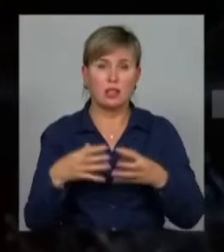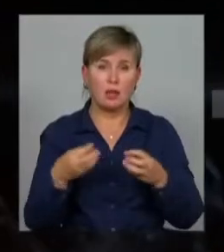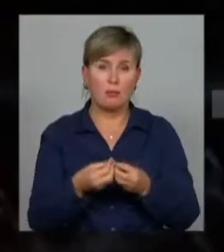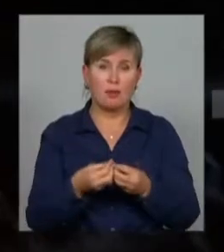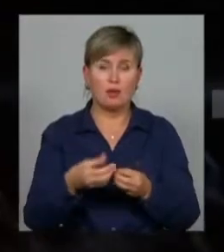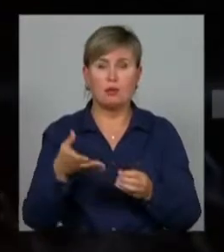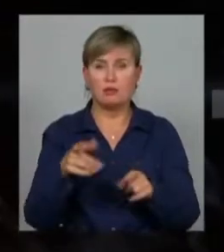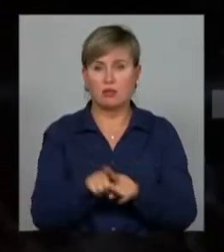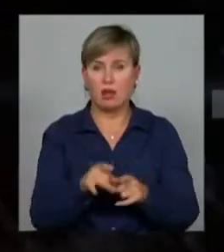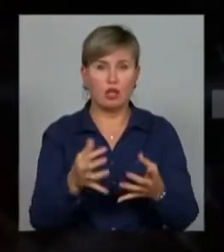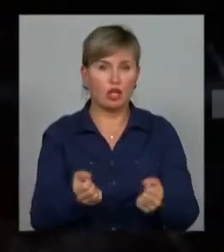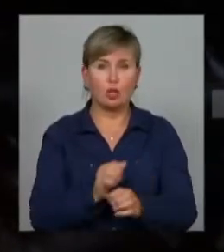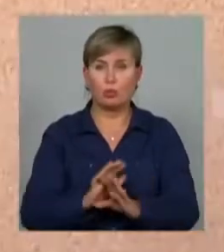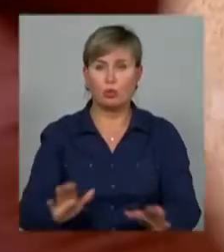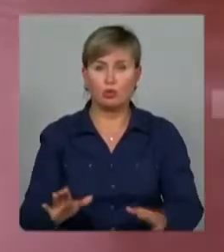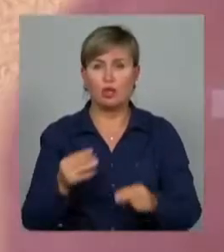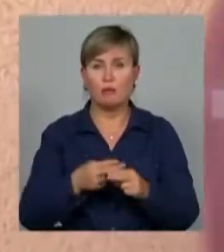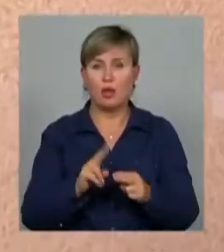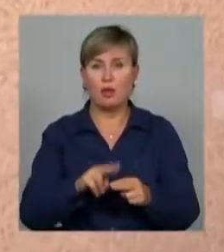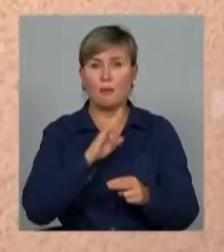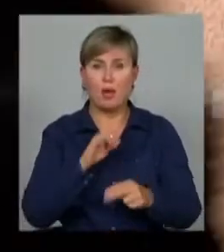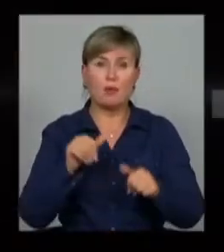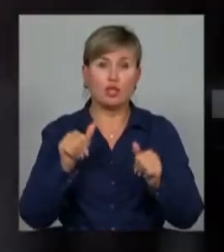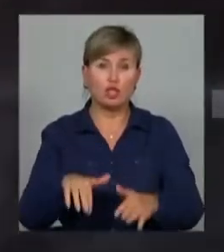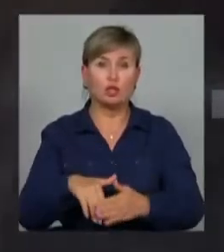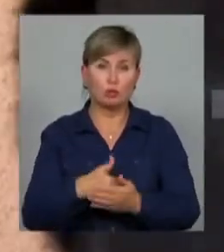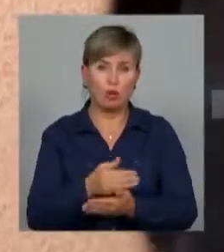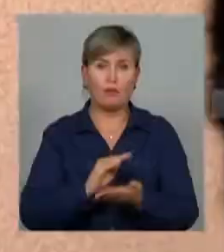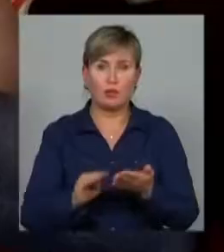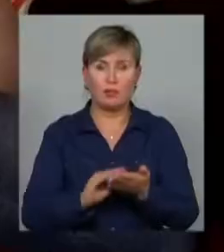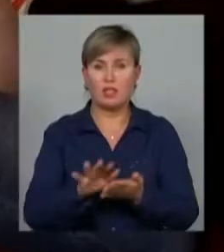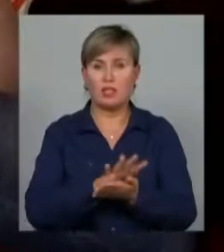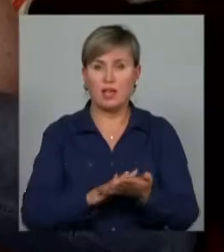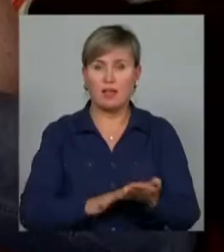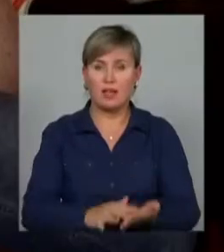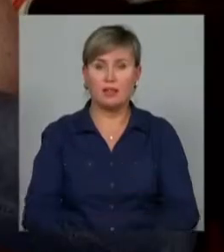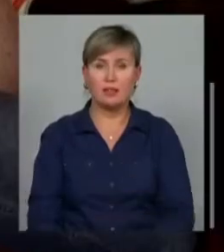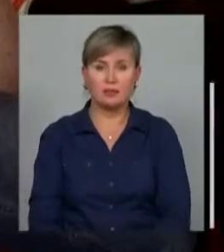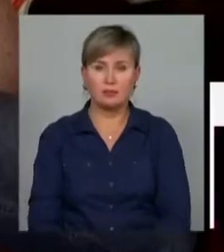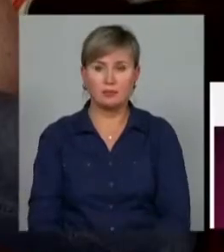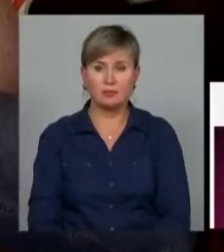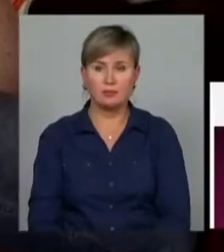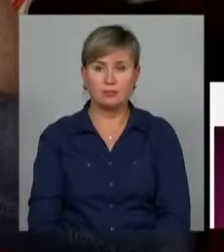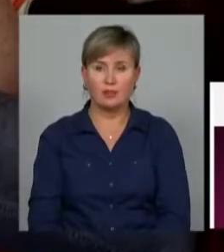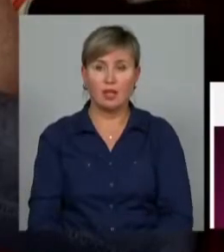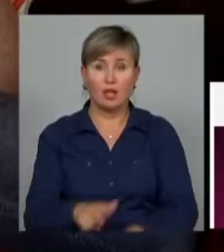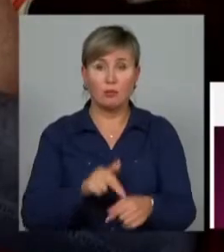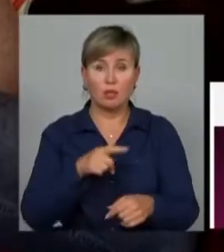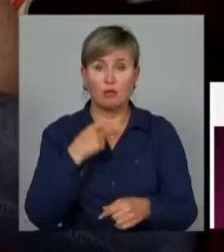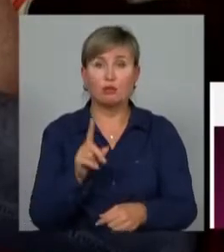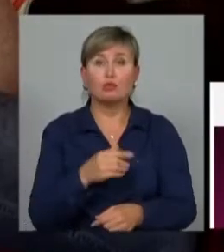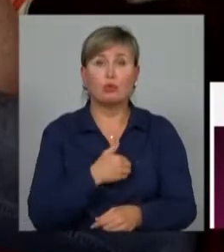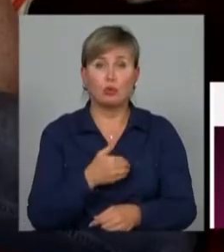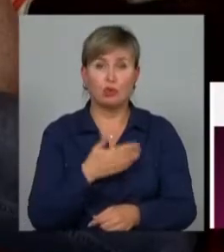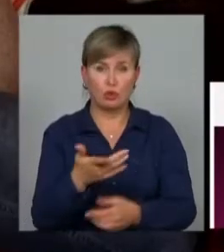подростка якобы так и не получила. Поэтому мать решила снова написать заявление. Полицейский мне говорит, чего тебе надо,